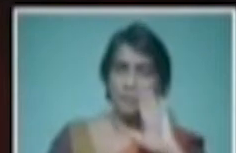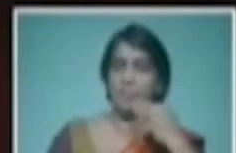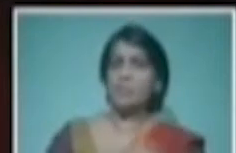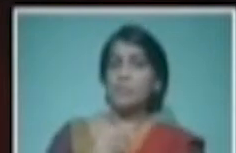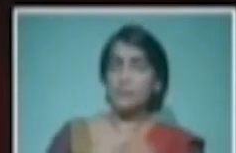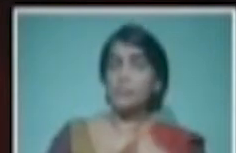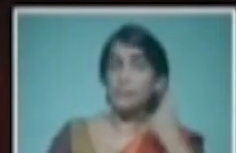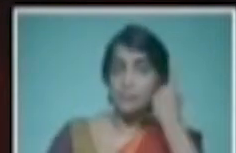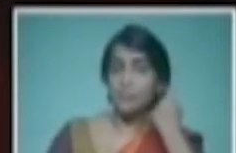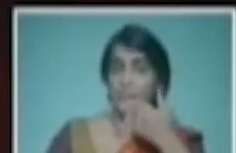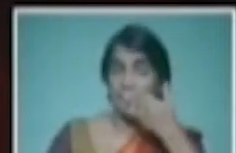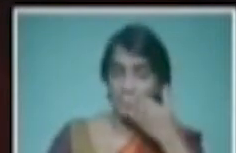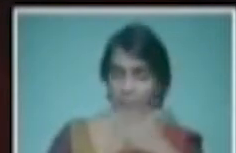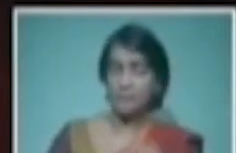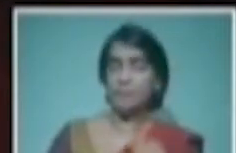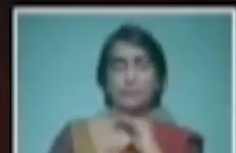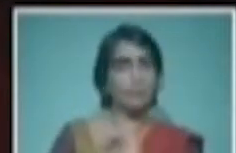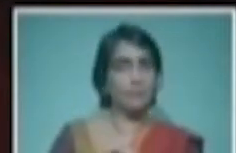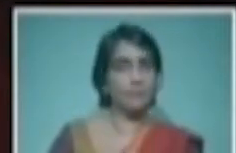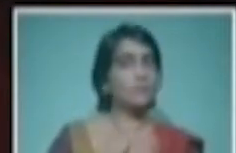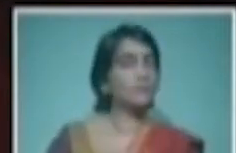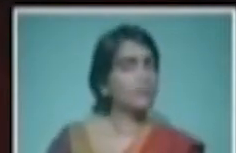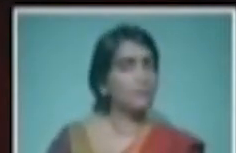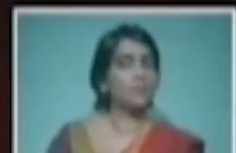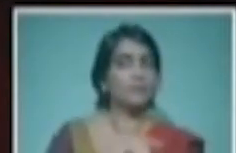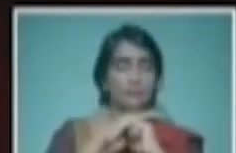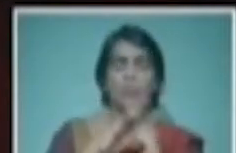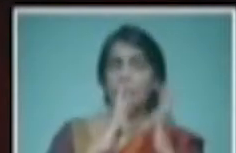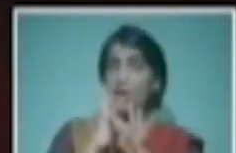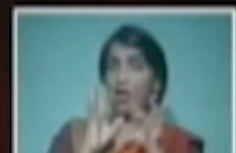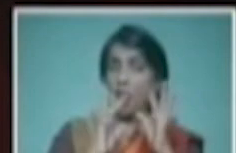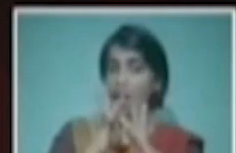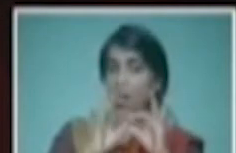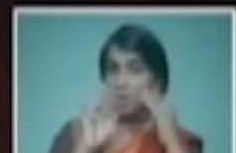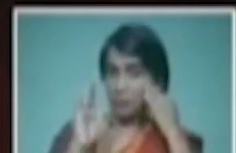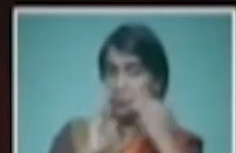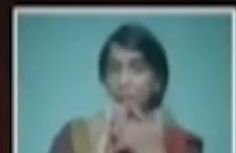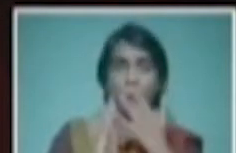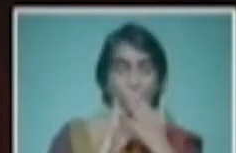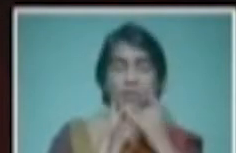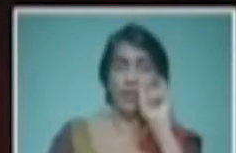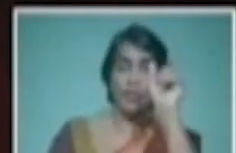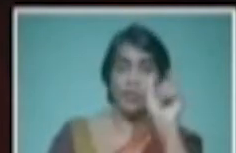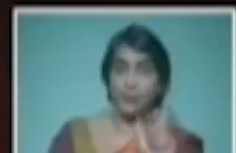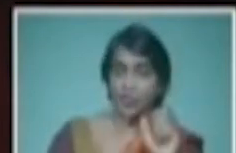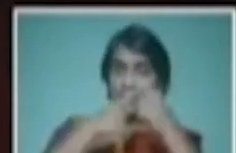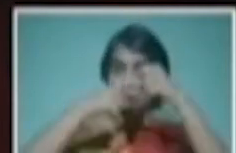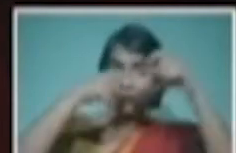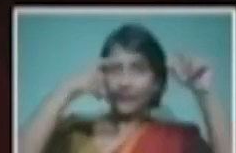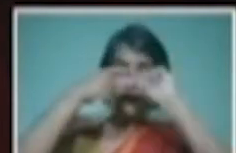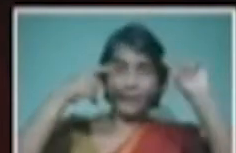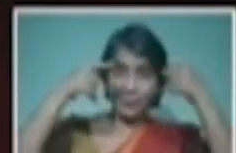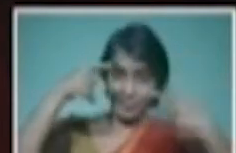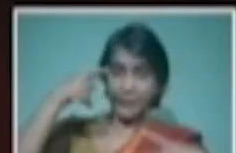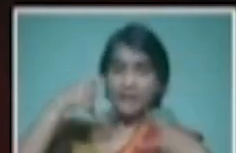කර්මාන්තවල දැනුම හා කුසලතාවෙන් රැකගැනීමේ හා ප්‍රවර්ධනය කර ගැනීමේ අරමුණින් පාසල් විෂය නිර්දේශයට ඇතුළත් කර ගැනීම